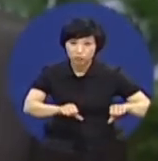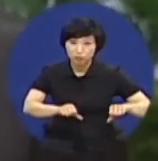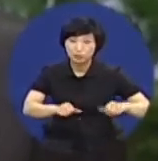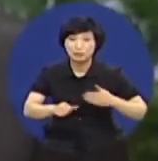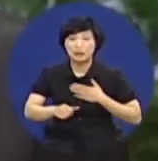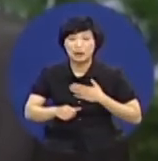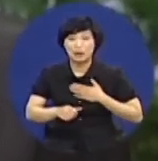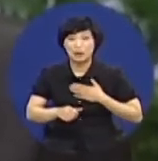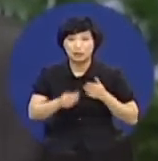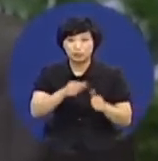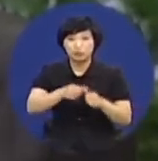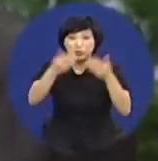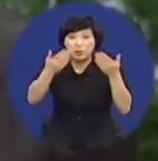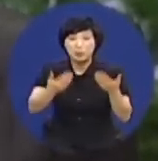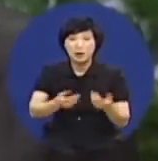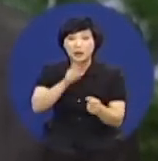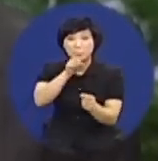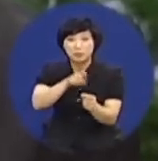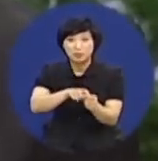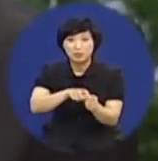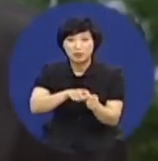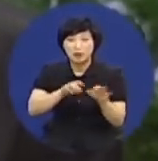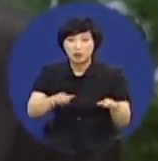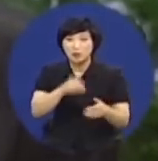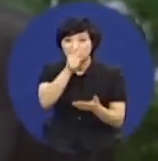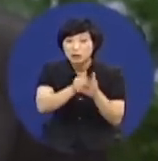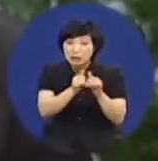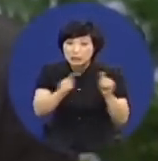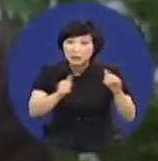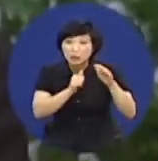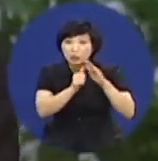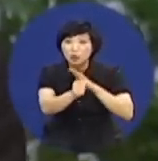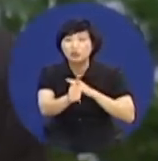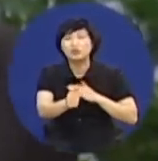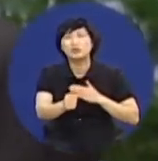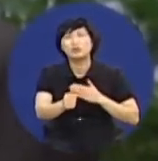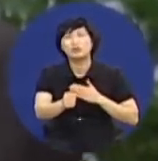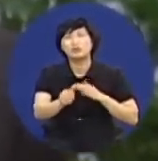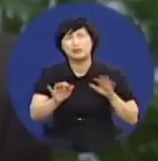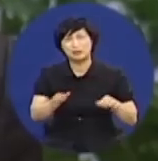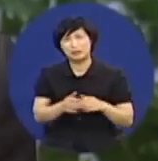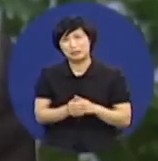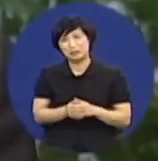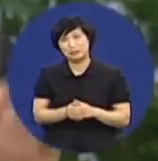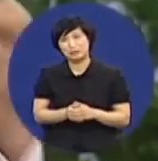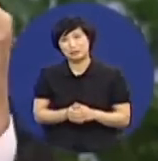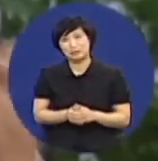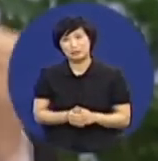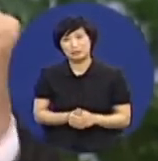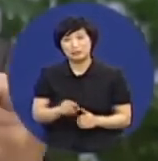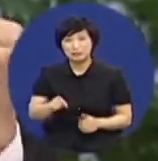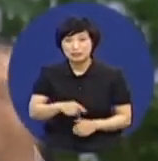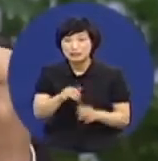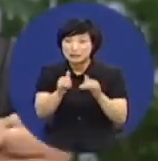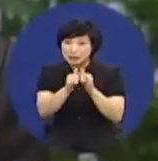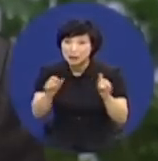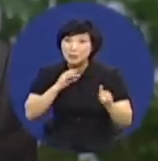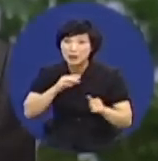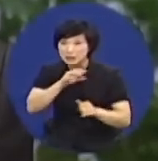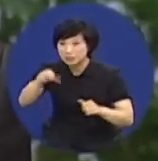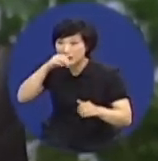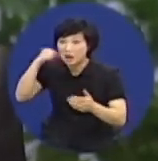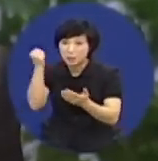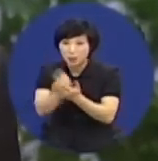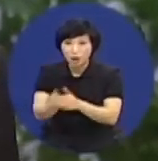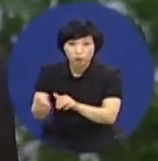た私を救うために、罪人の中の最悪の罪人だけがかかる十字架